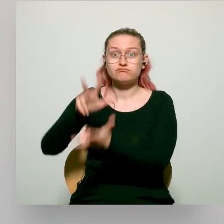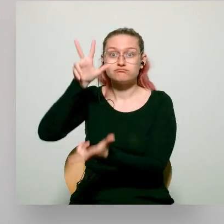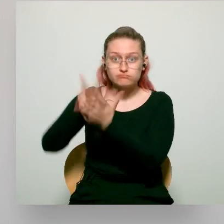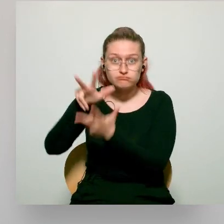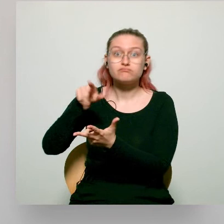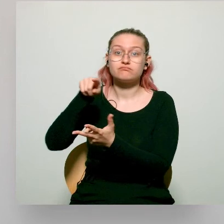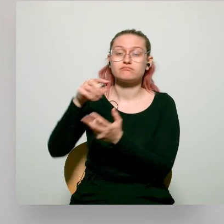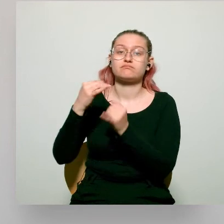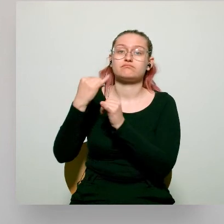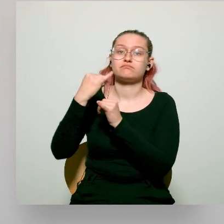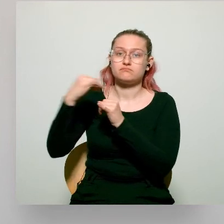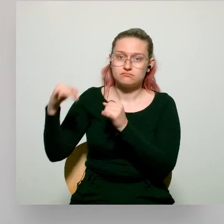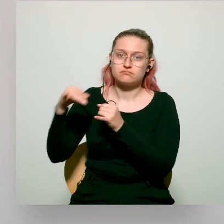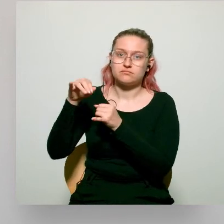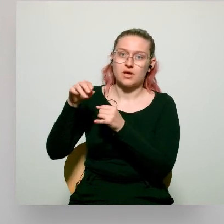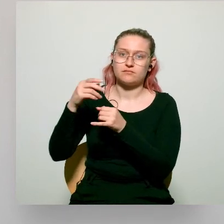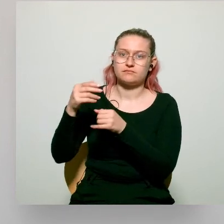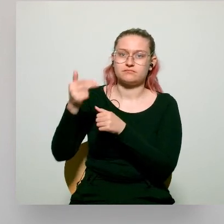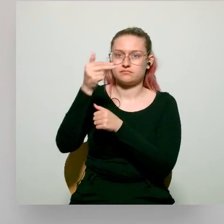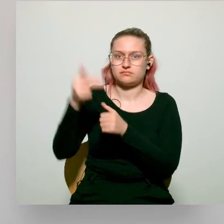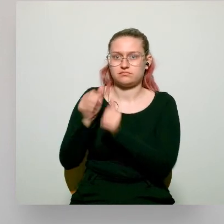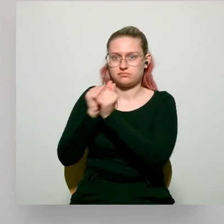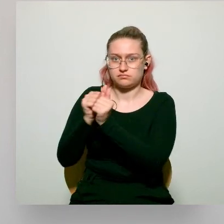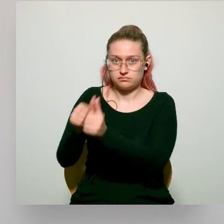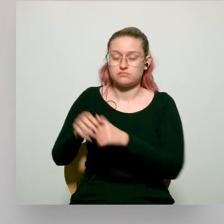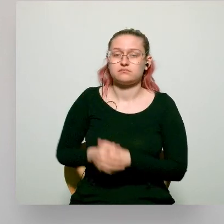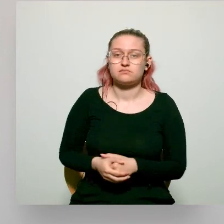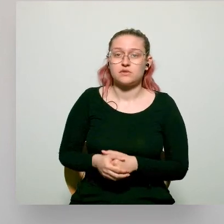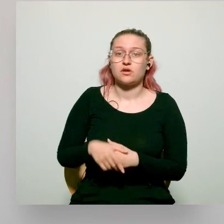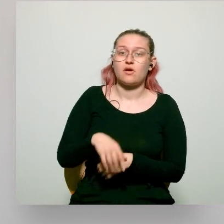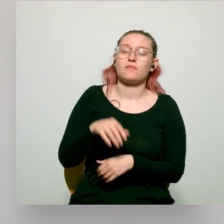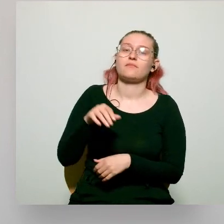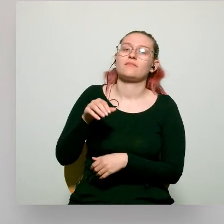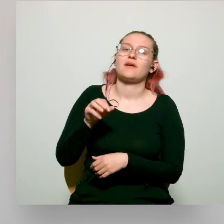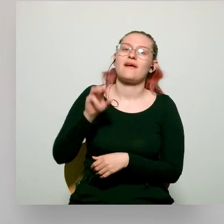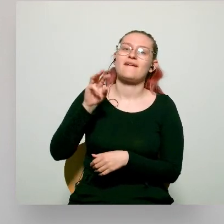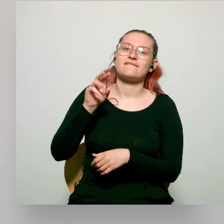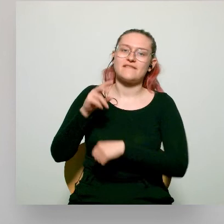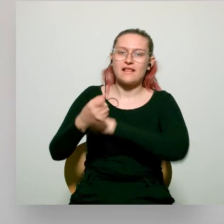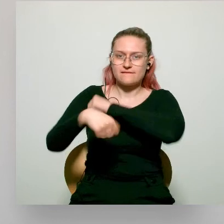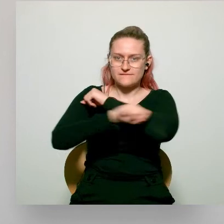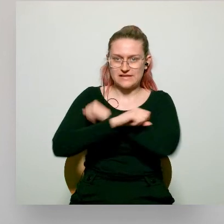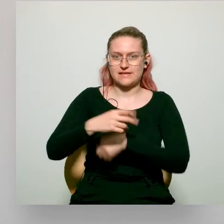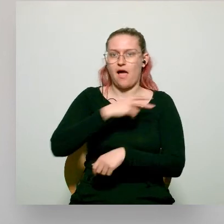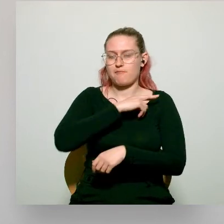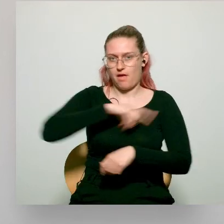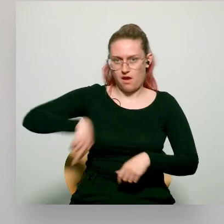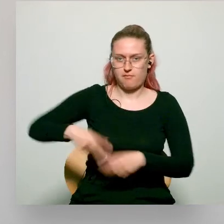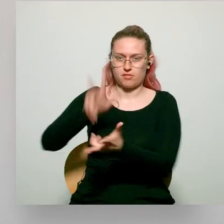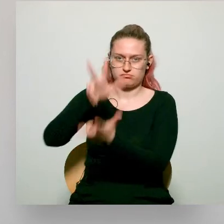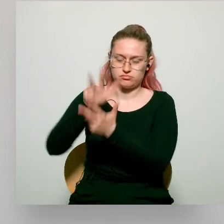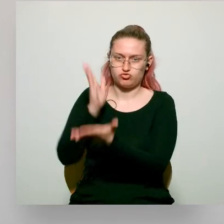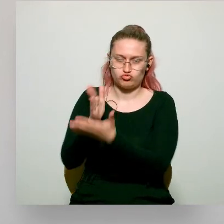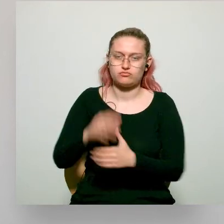przez wicepremierkę Julię Sfyrydenko. Także ta debata no, tak mocno się ukonkretnia. Pytanie, na